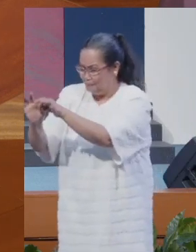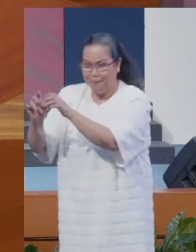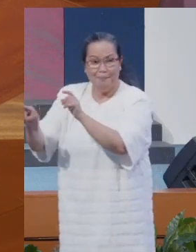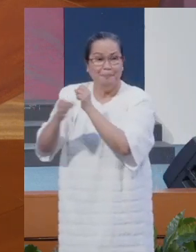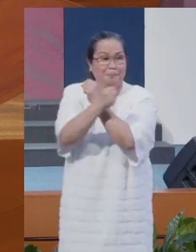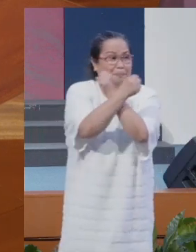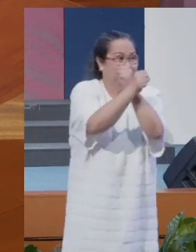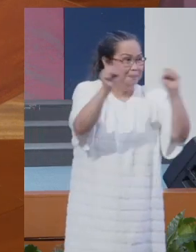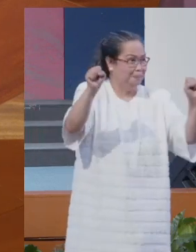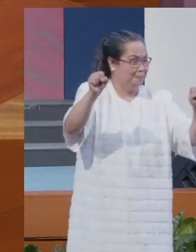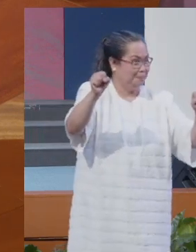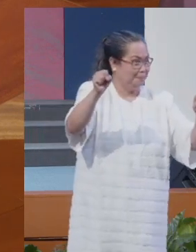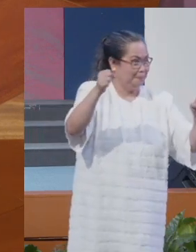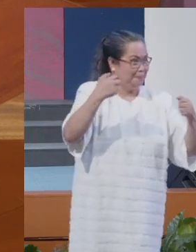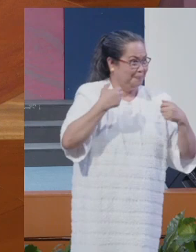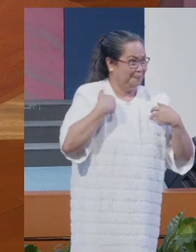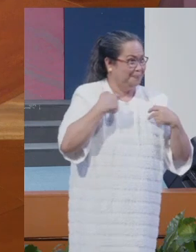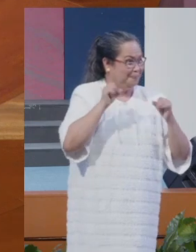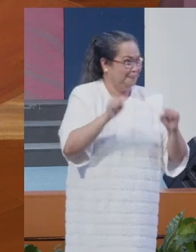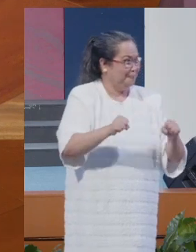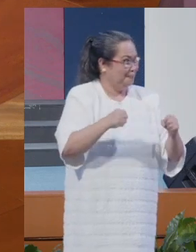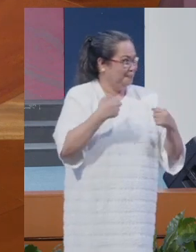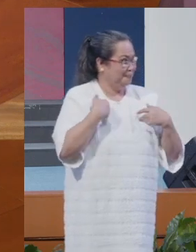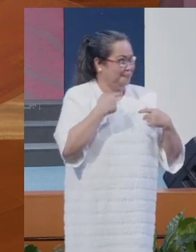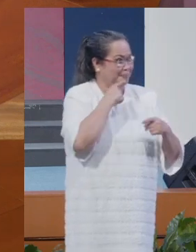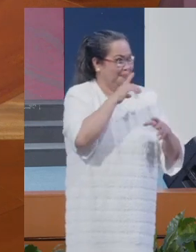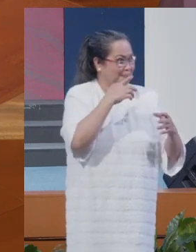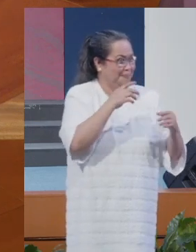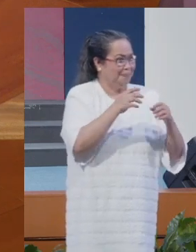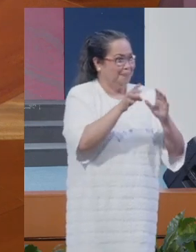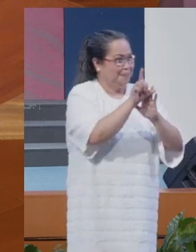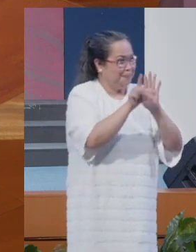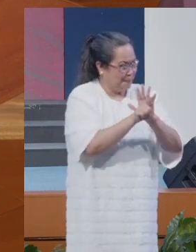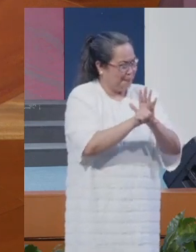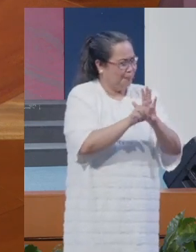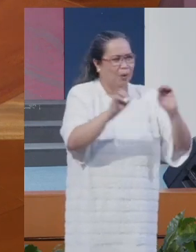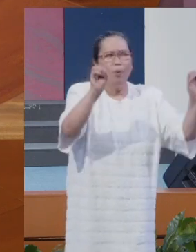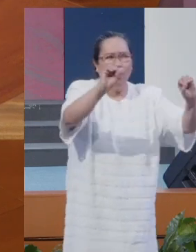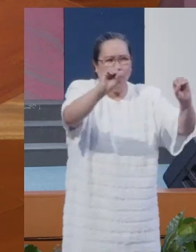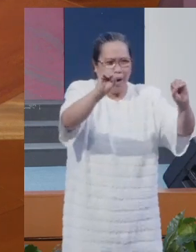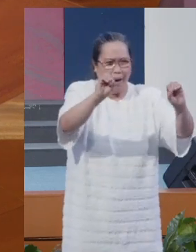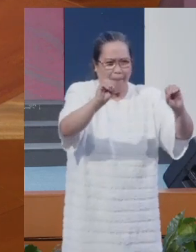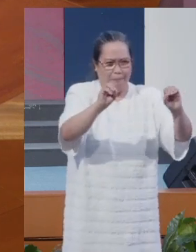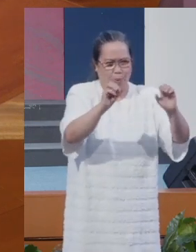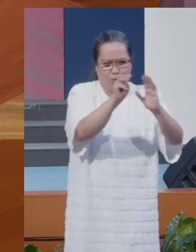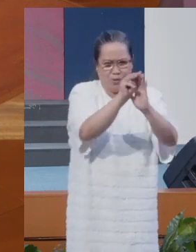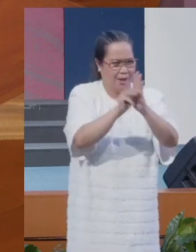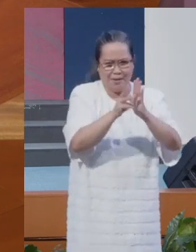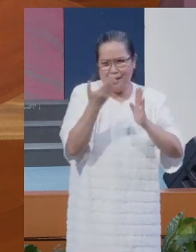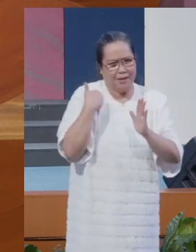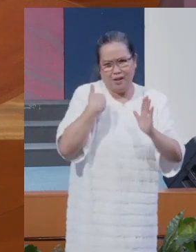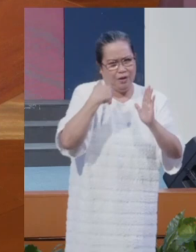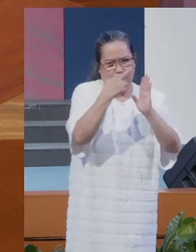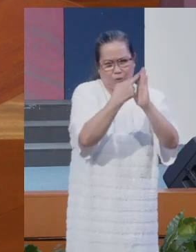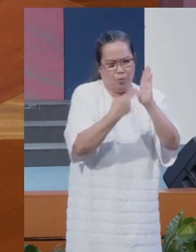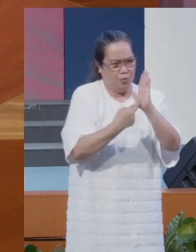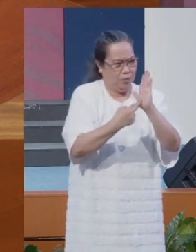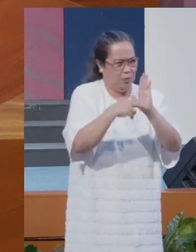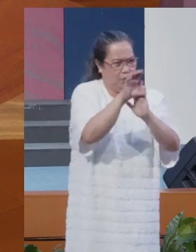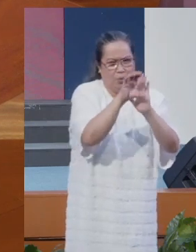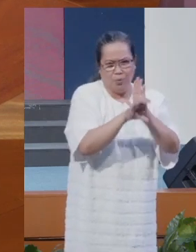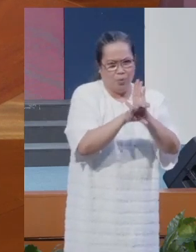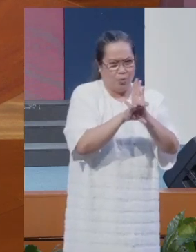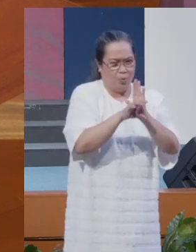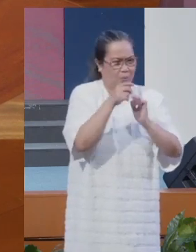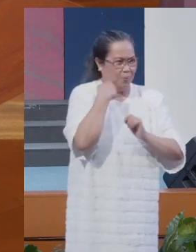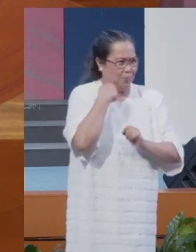na-save. Wala pa pong batas noon. Wala pa si Moses. Wala pa ang law. Paano siya